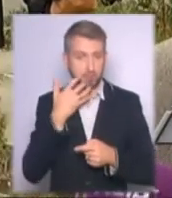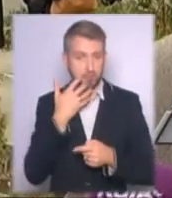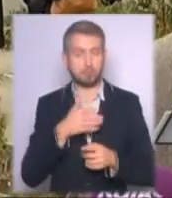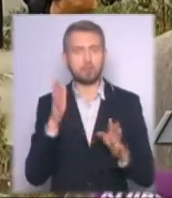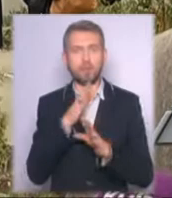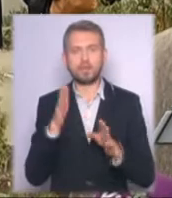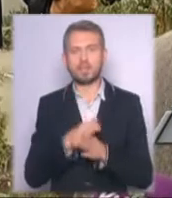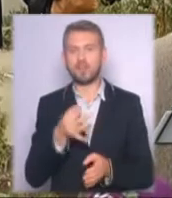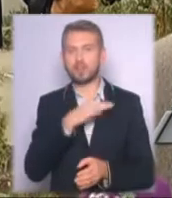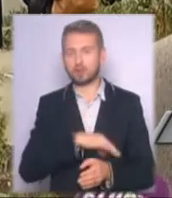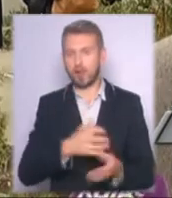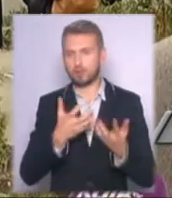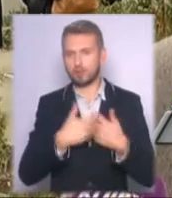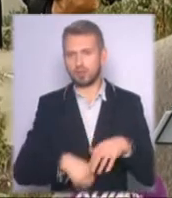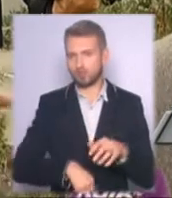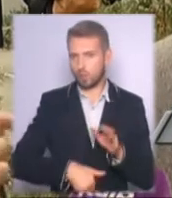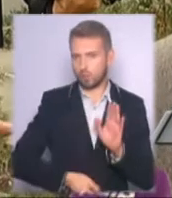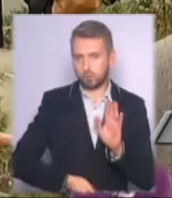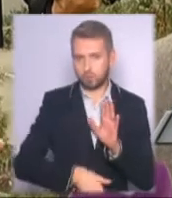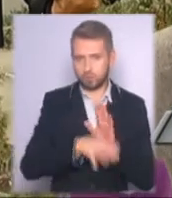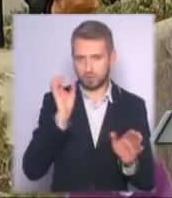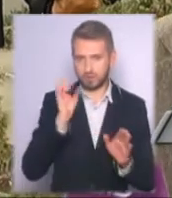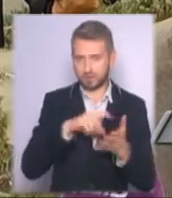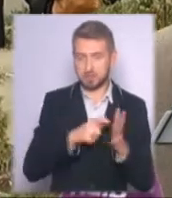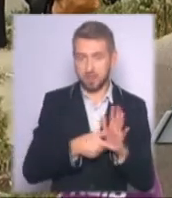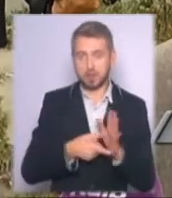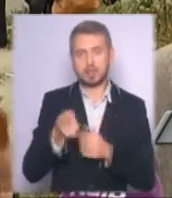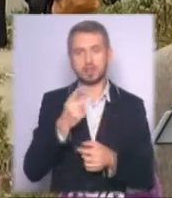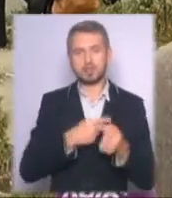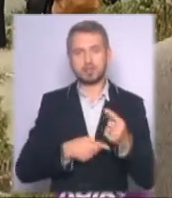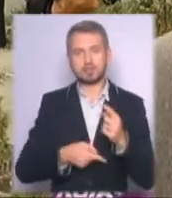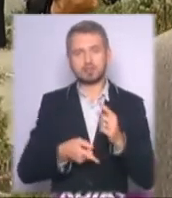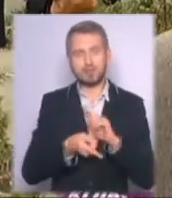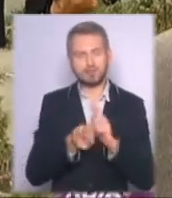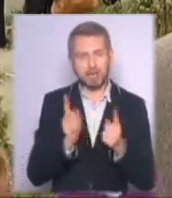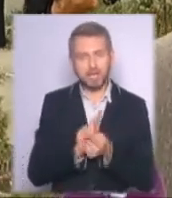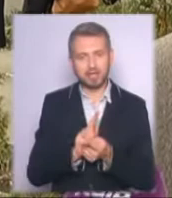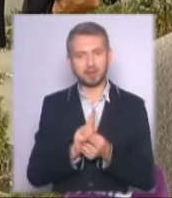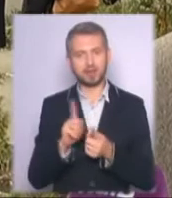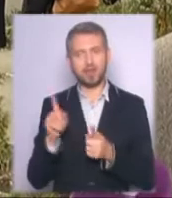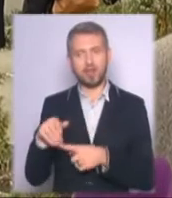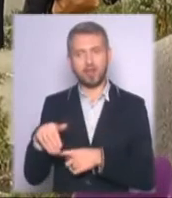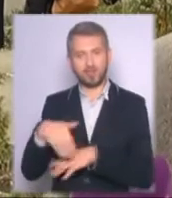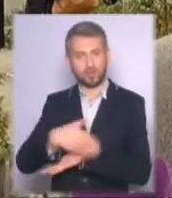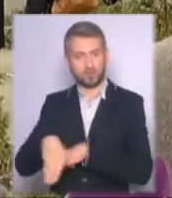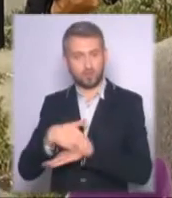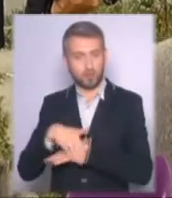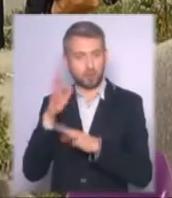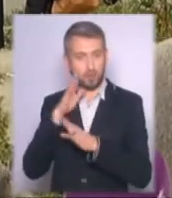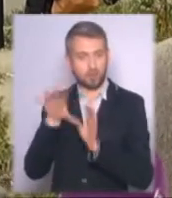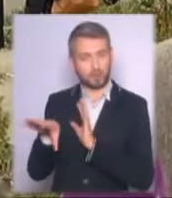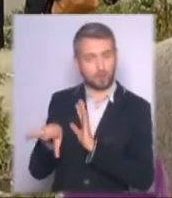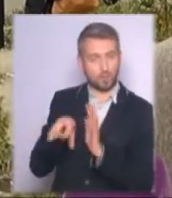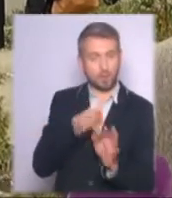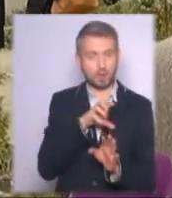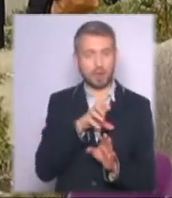автоматично удаляється з кімнати і навпаки забирається повітря з двору, воно